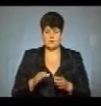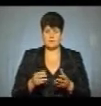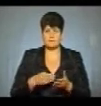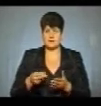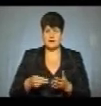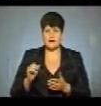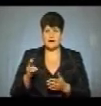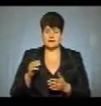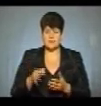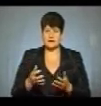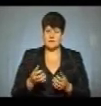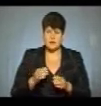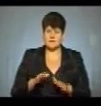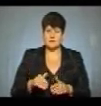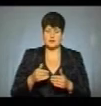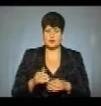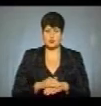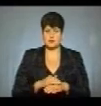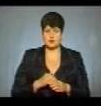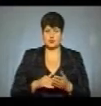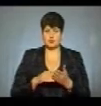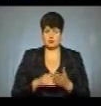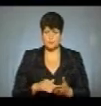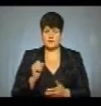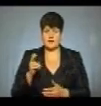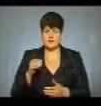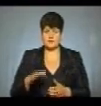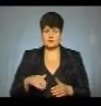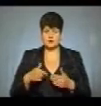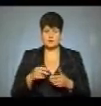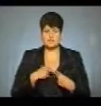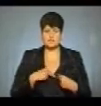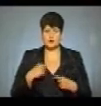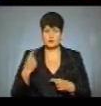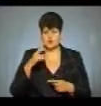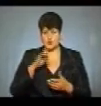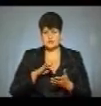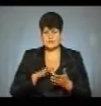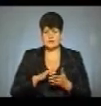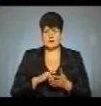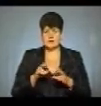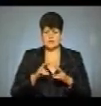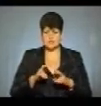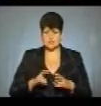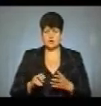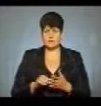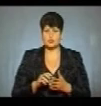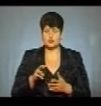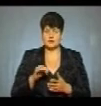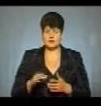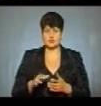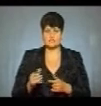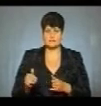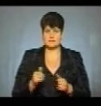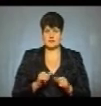акти приймання, передачі, гуманітарної допомоги. Акти видають працівники обласного центру аналітично-методичного та матеріально-технічного